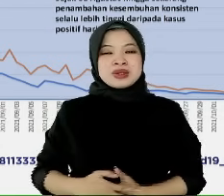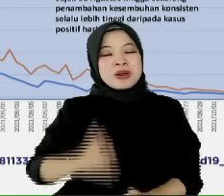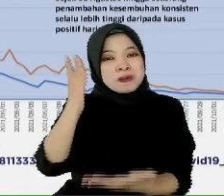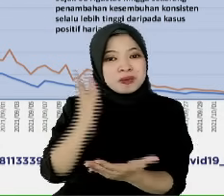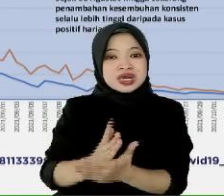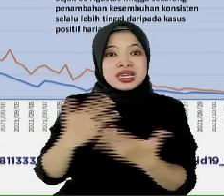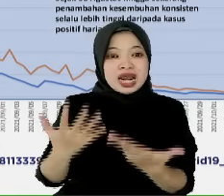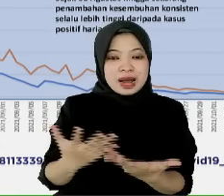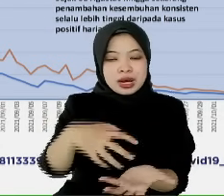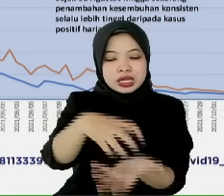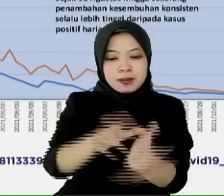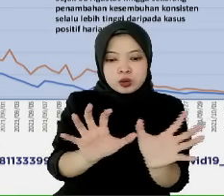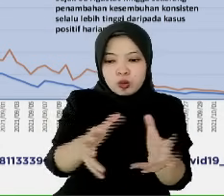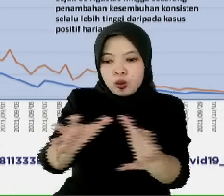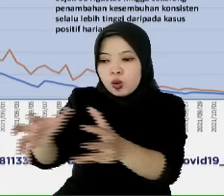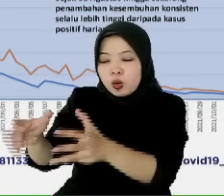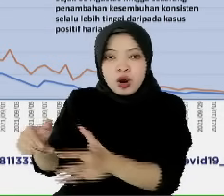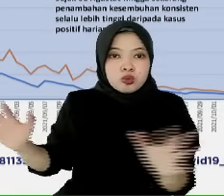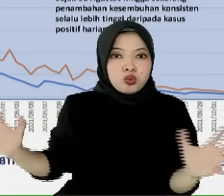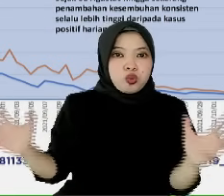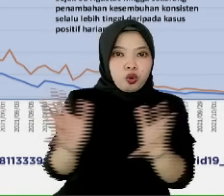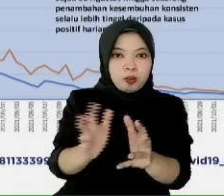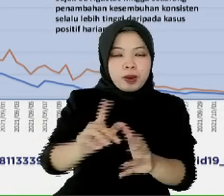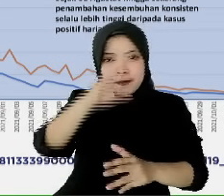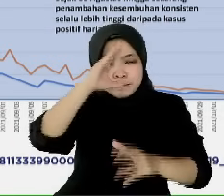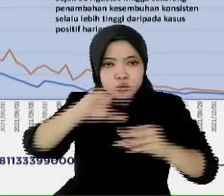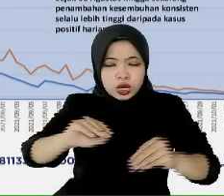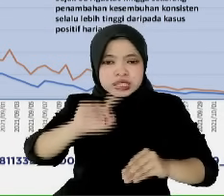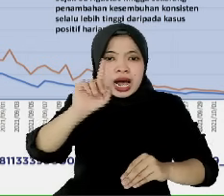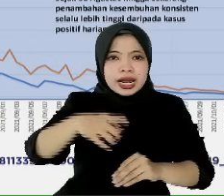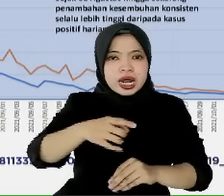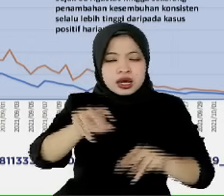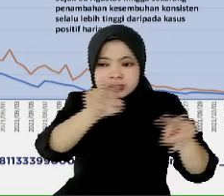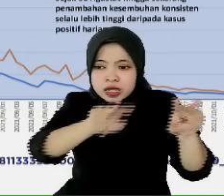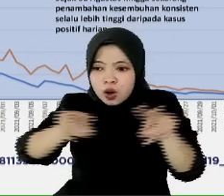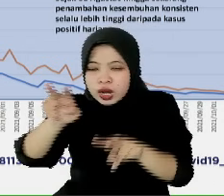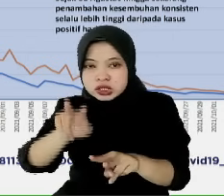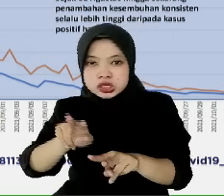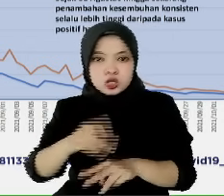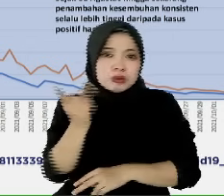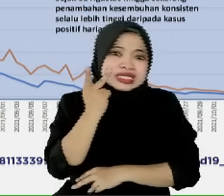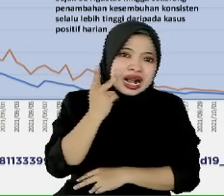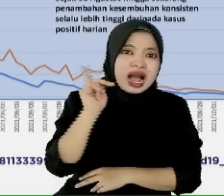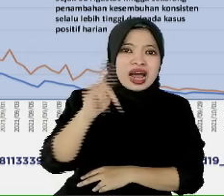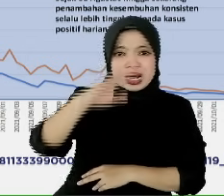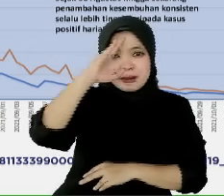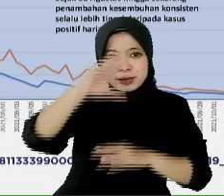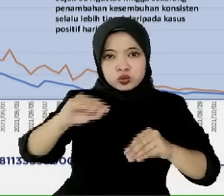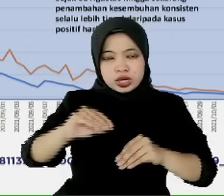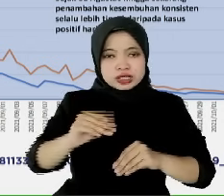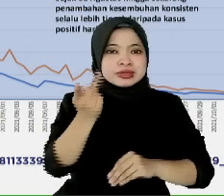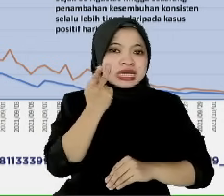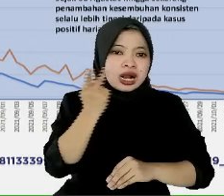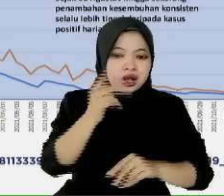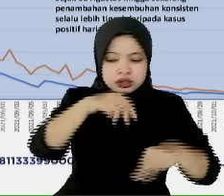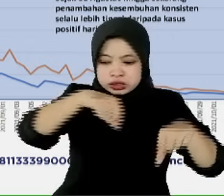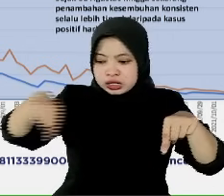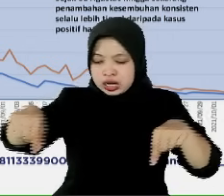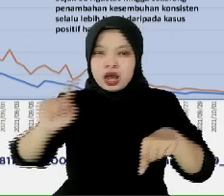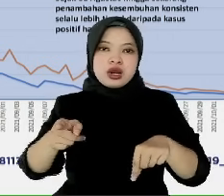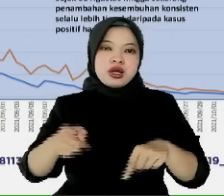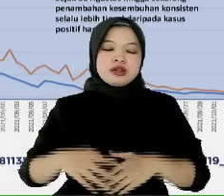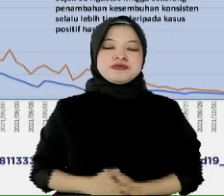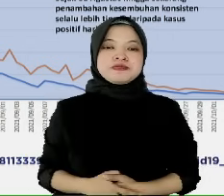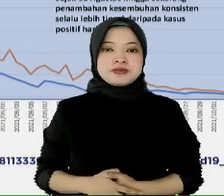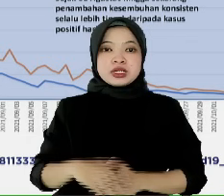kerumunan terdapat satuan atau petugas yang ditugaskan untuk mengawasi protokol kesehatan. Selanjutnya, untuk